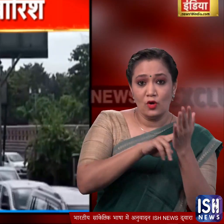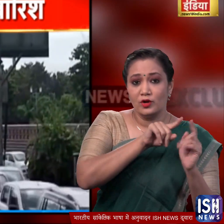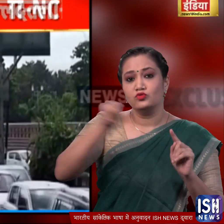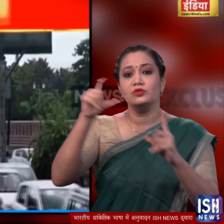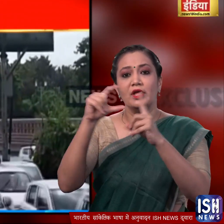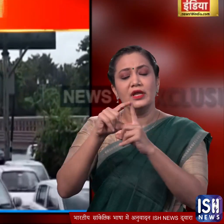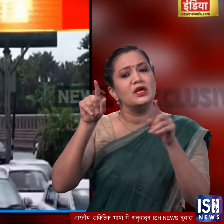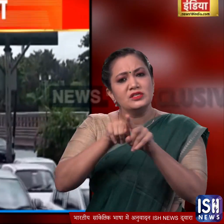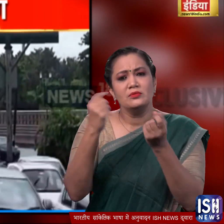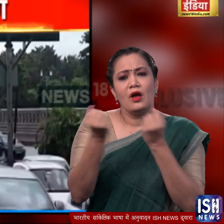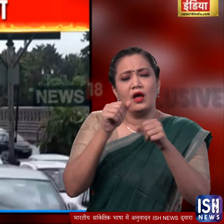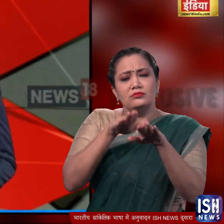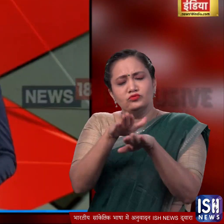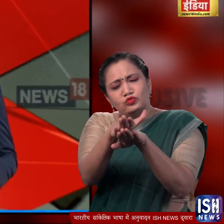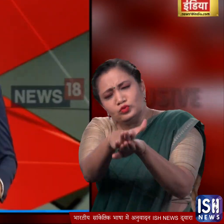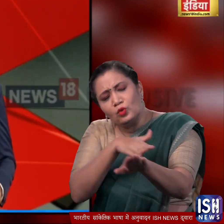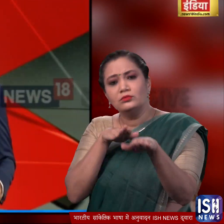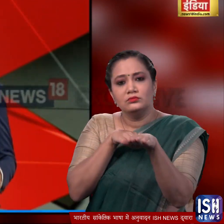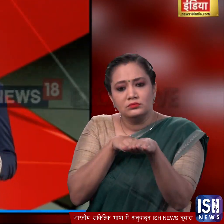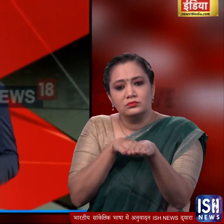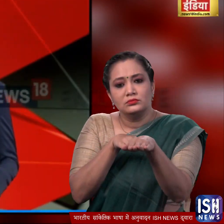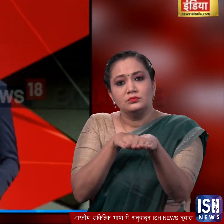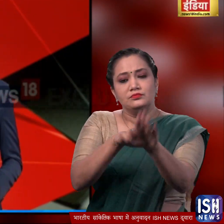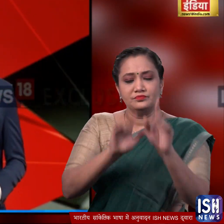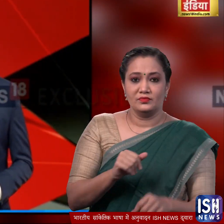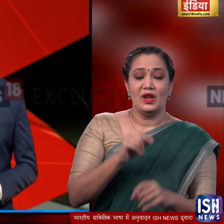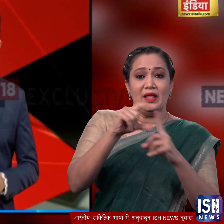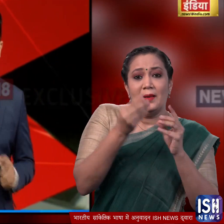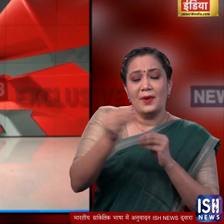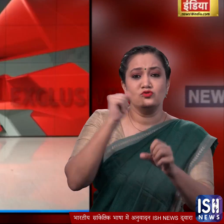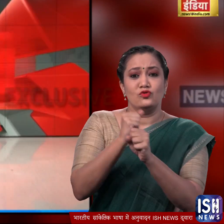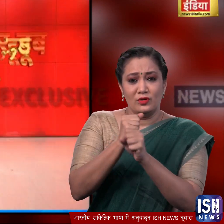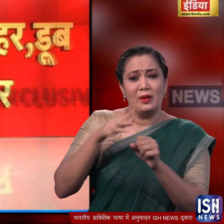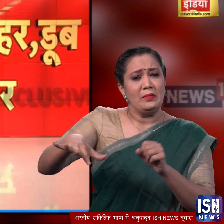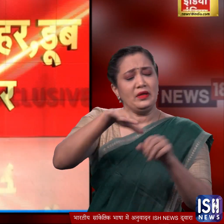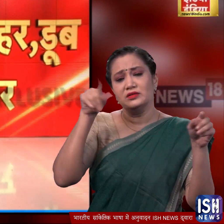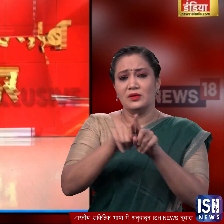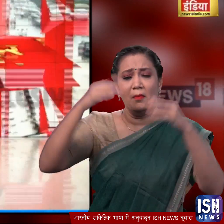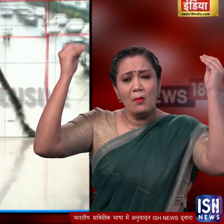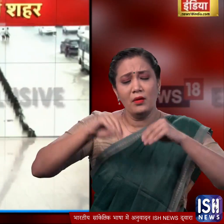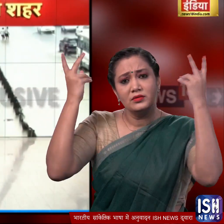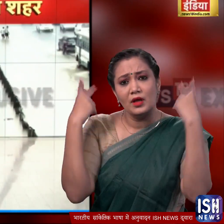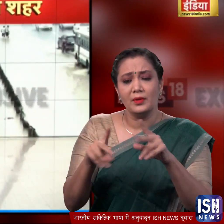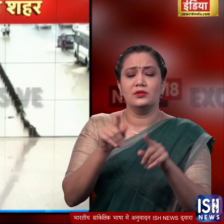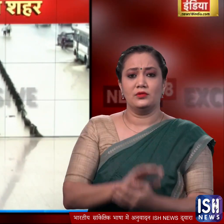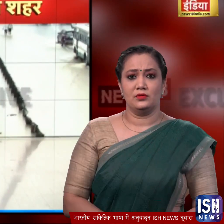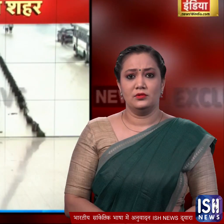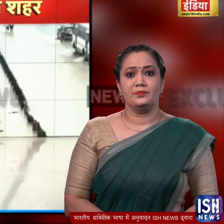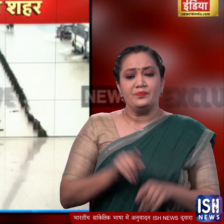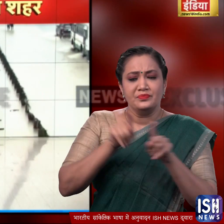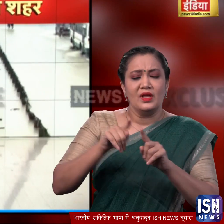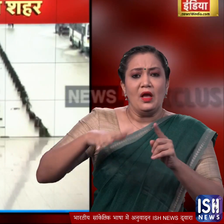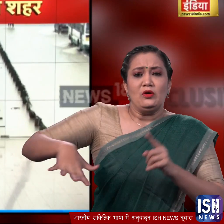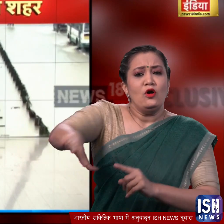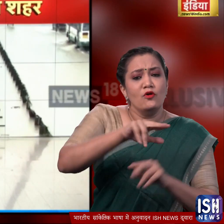वाले रास्ते पर भी गाड़ियां रेंगती दिखी। दिल्ली के पास गुरुग्राम में भी बारिश ने तबाही मचा दी, जिसके बाद वहां ऐसे हालात पैदा हो गए कि